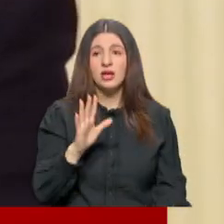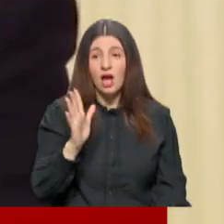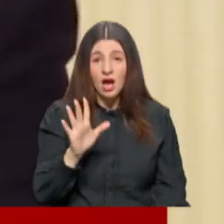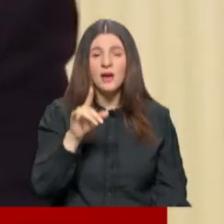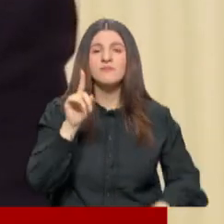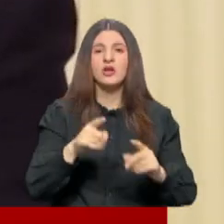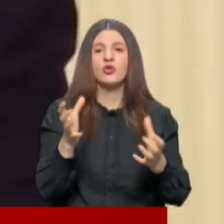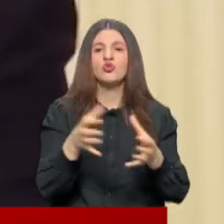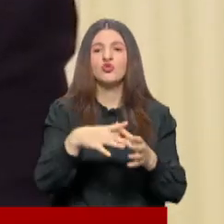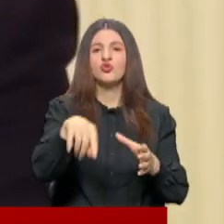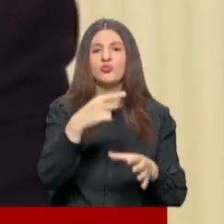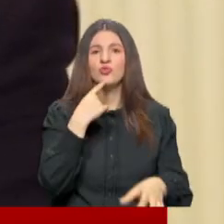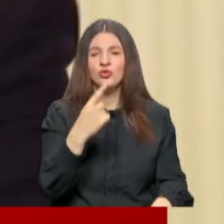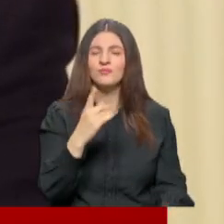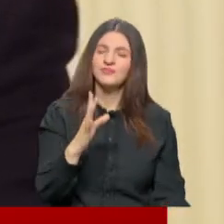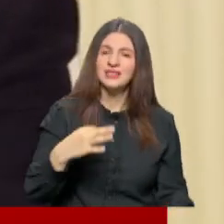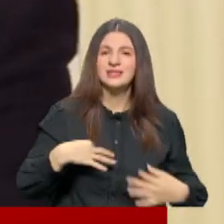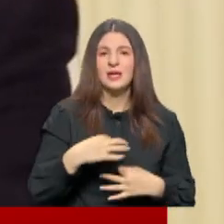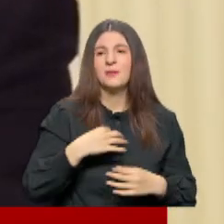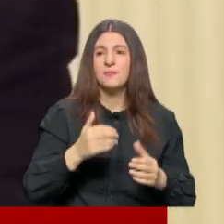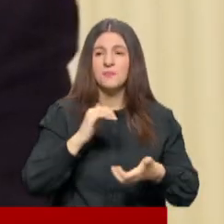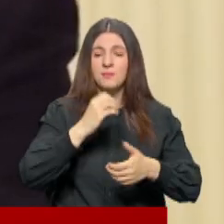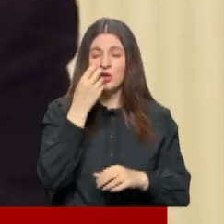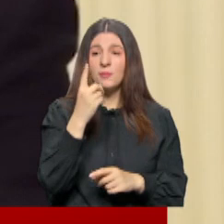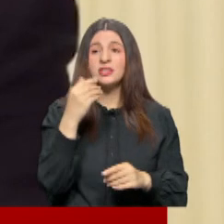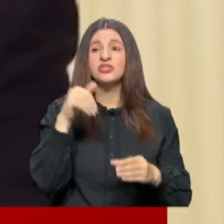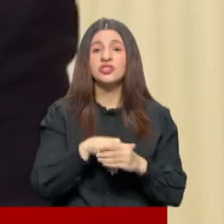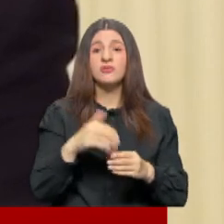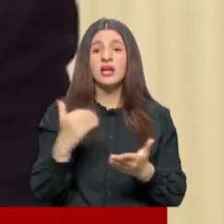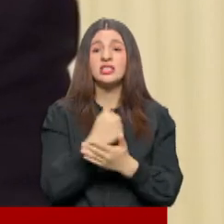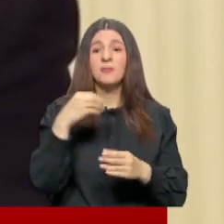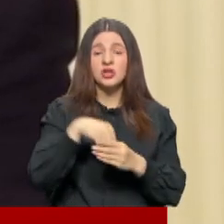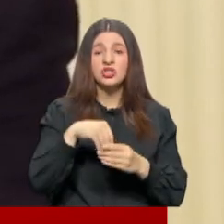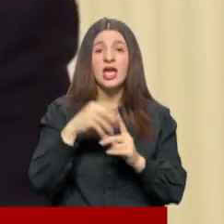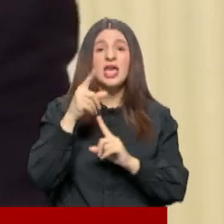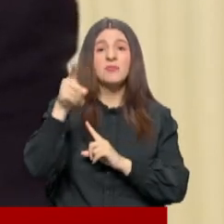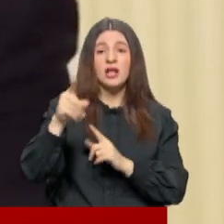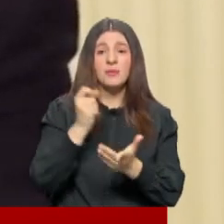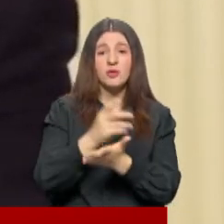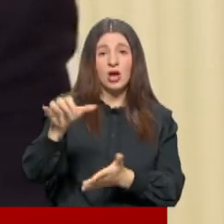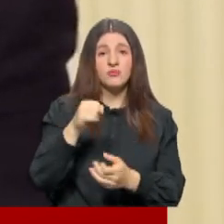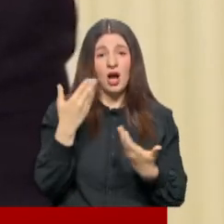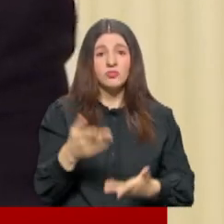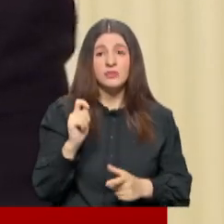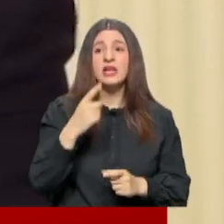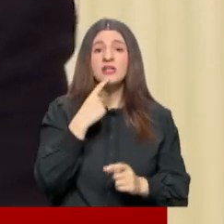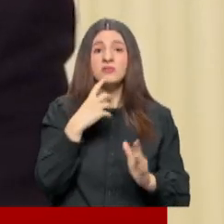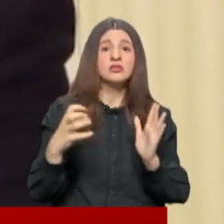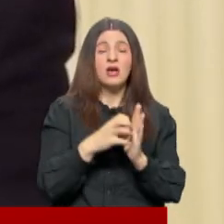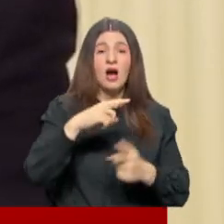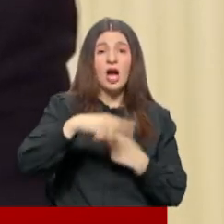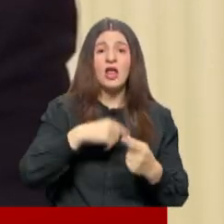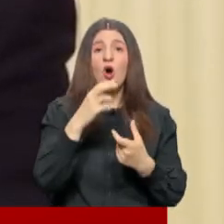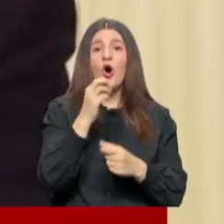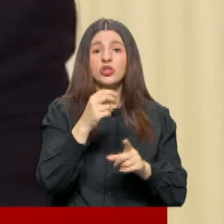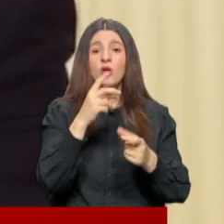birtakım örgütlerden bahsediyorsunuz Sayın başladık bir seçim kazanmak için imralı'dan mektup getirmeye meşhur gördüğünüz kırmızı bültenle aranan Osman